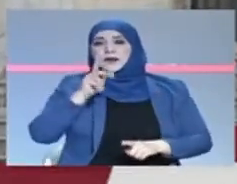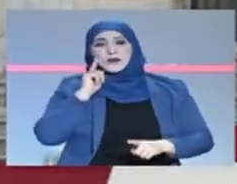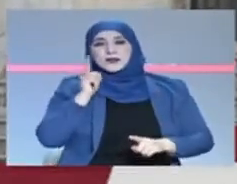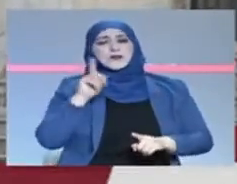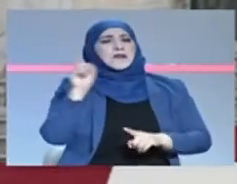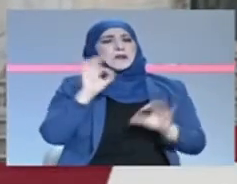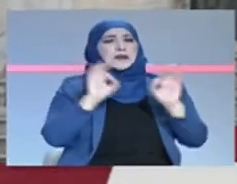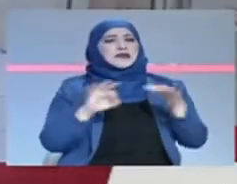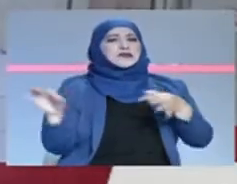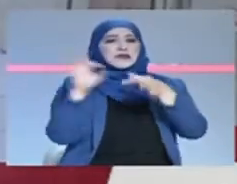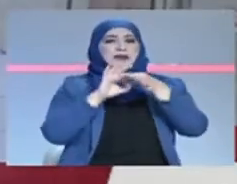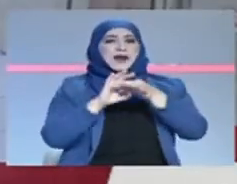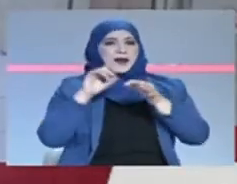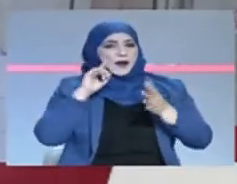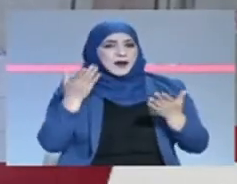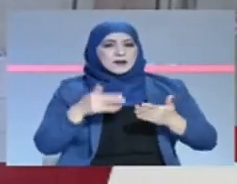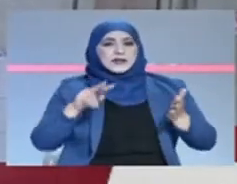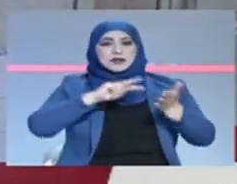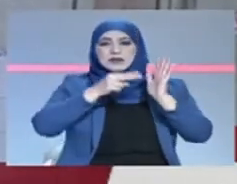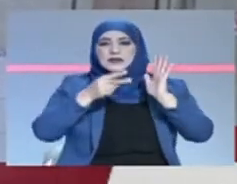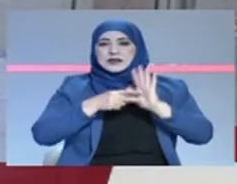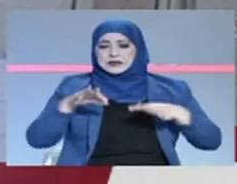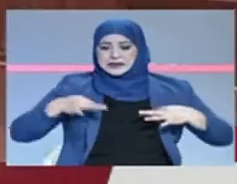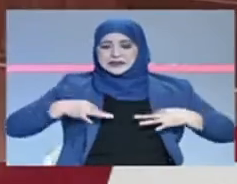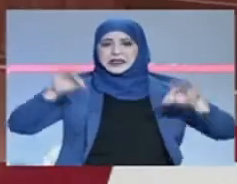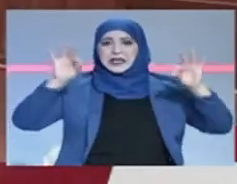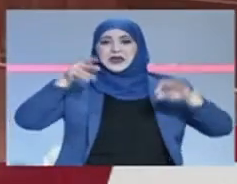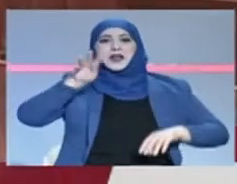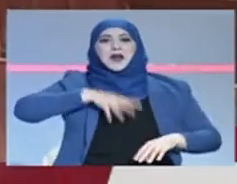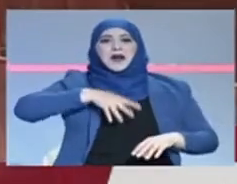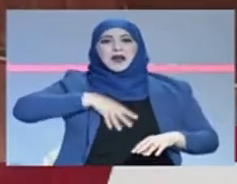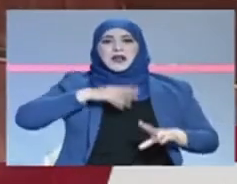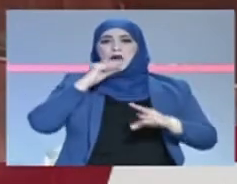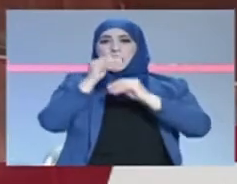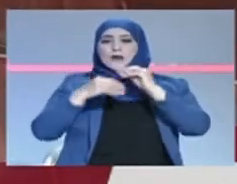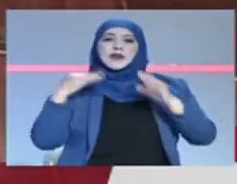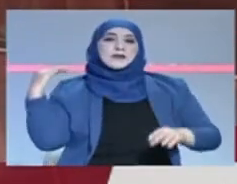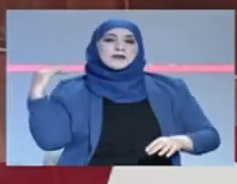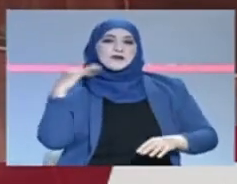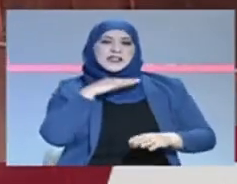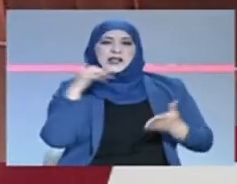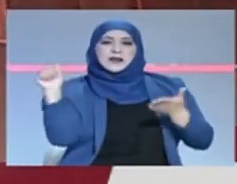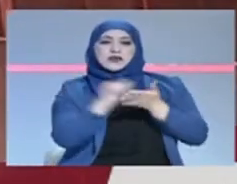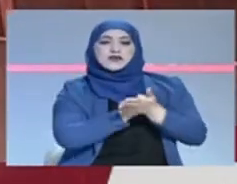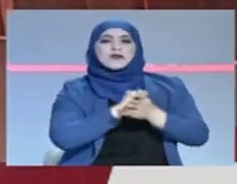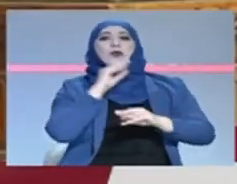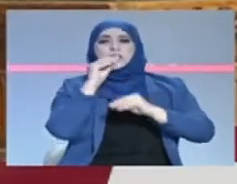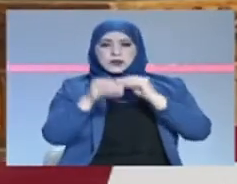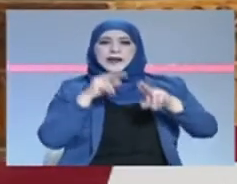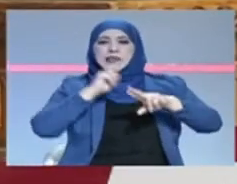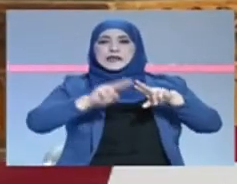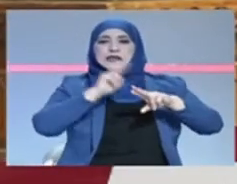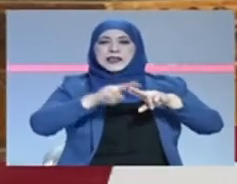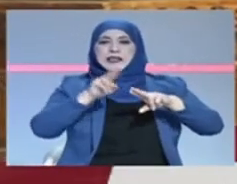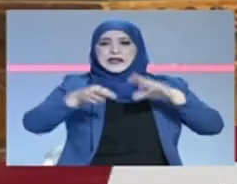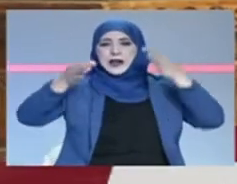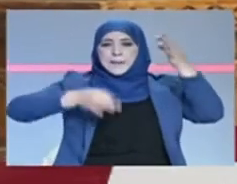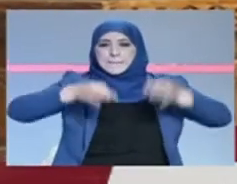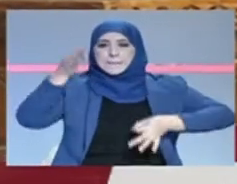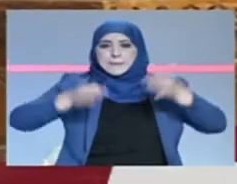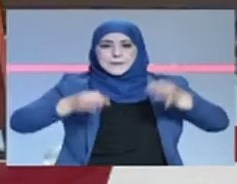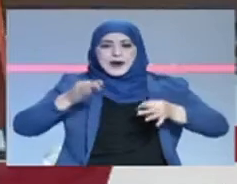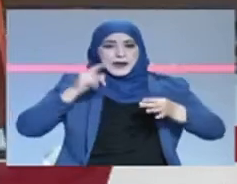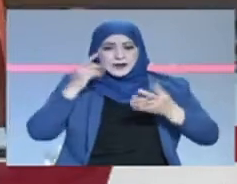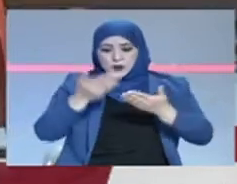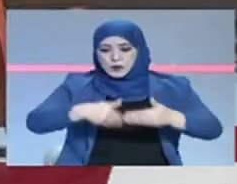لها بأي من معايير استقلال القضاء أو محاربة الفساد أو حتى تحسين بنى المحاكم التحتية وظروف